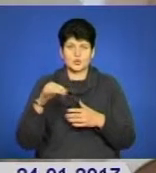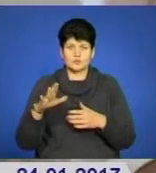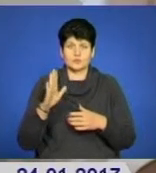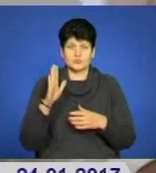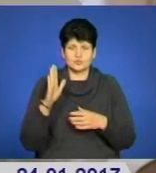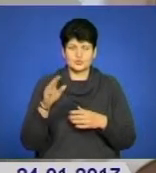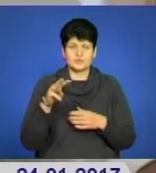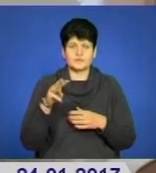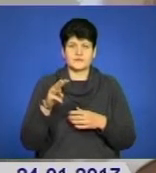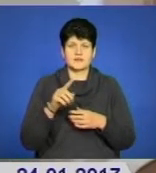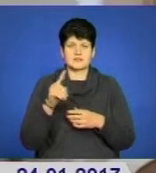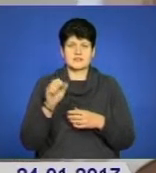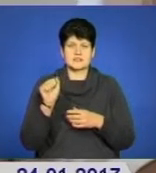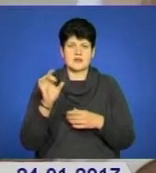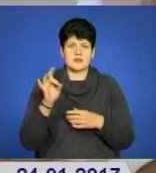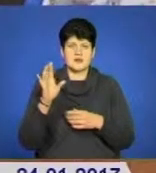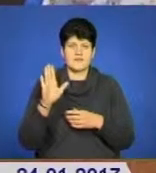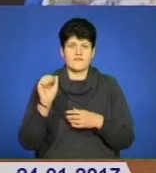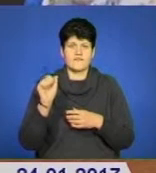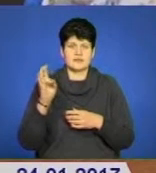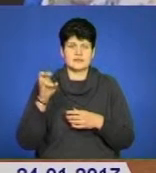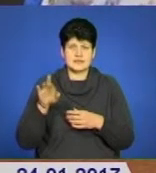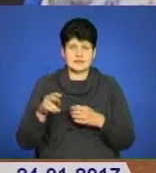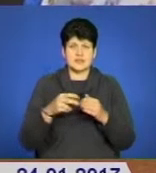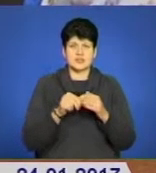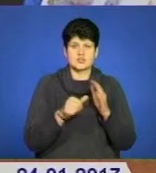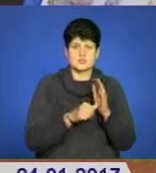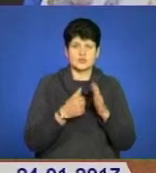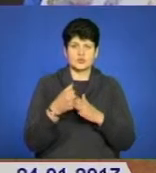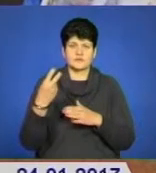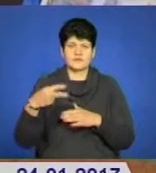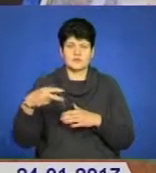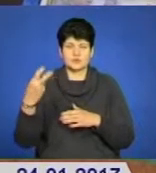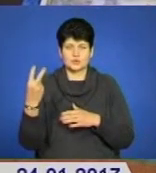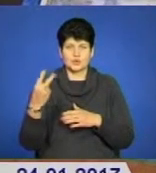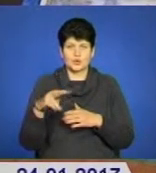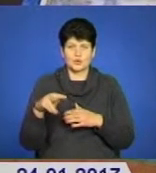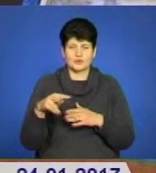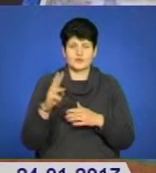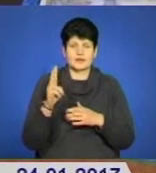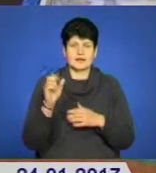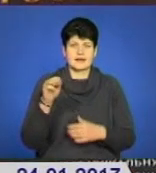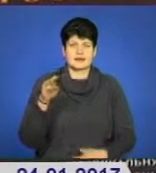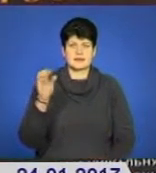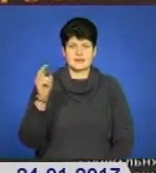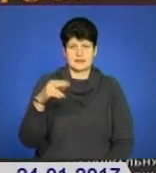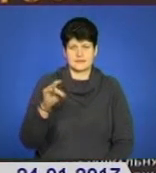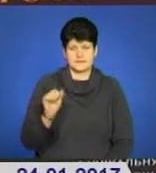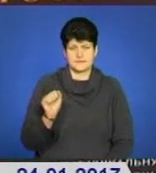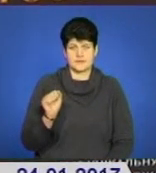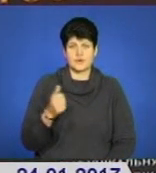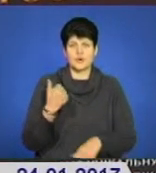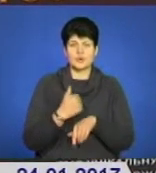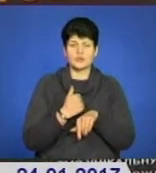перебуватиме в Марійському духовному центрі Зарваниці, а з 16 до 22 лютого – в Архікатедральному соборі Тернополя. Основне